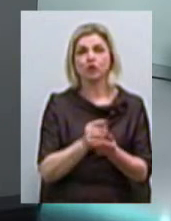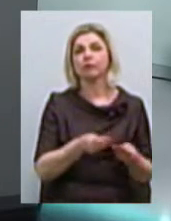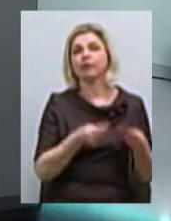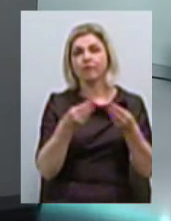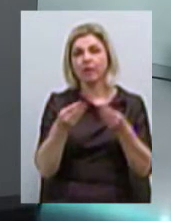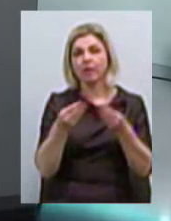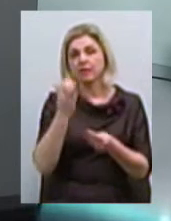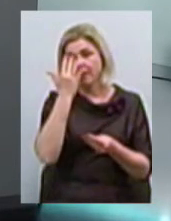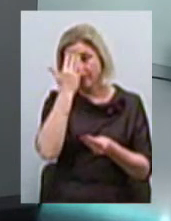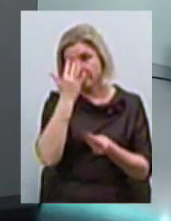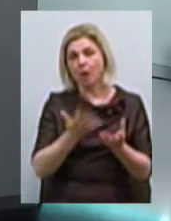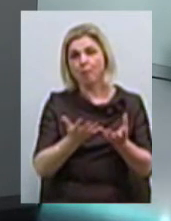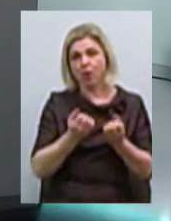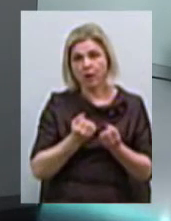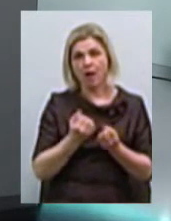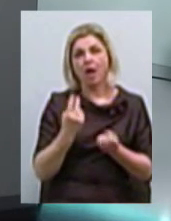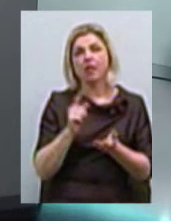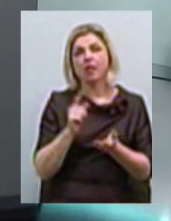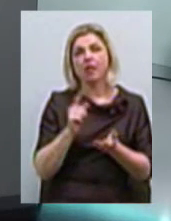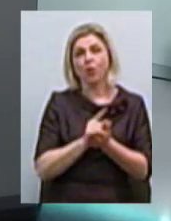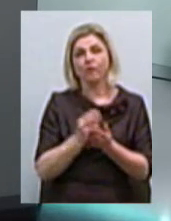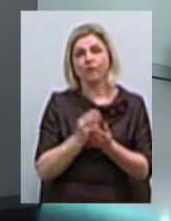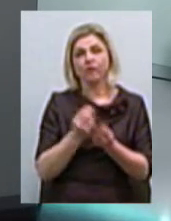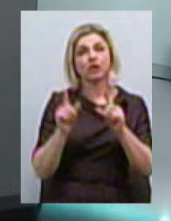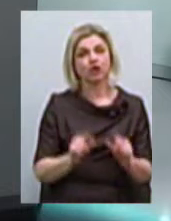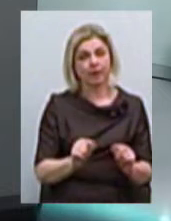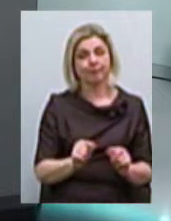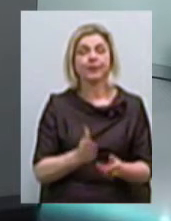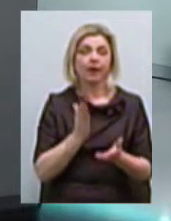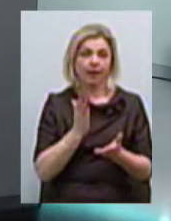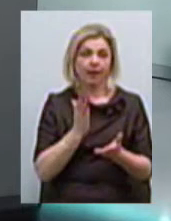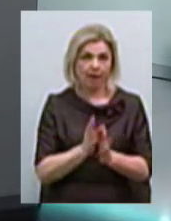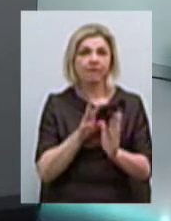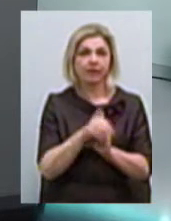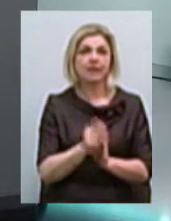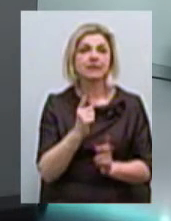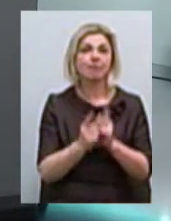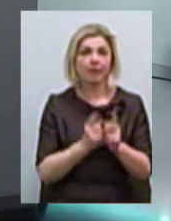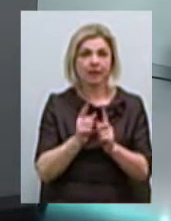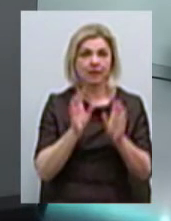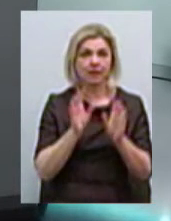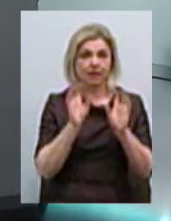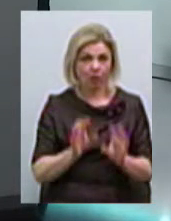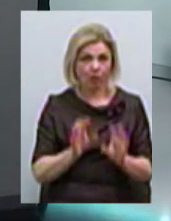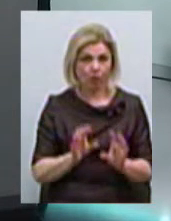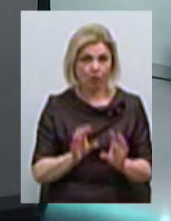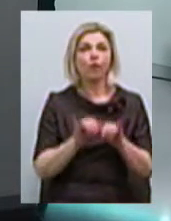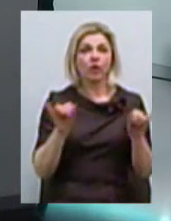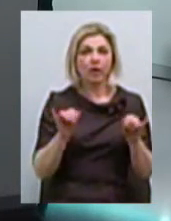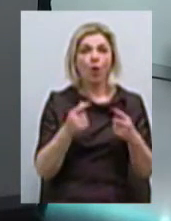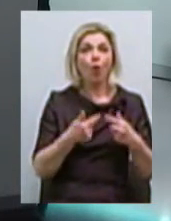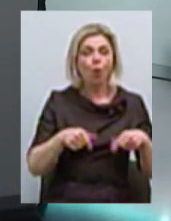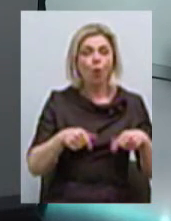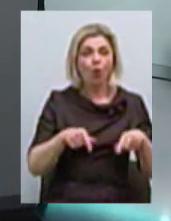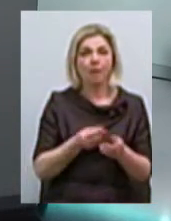метою отримання податкової знижки? Є внесені зміни до Податкового кодексу, розширено коло платників, які